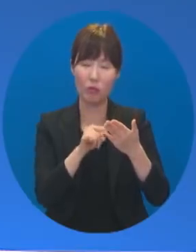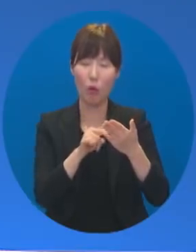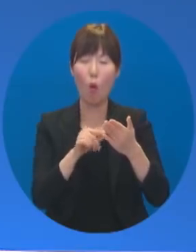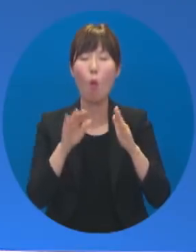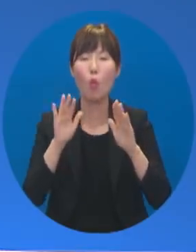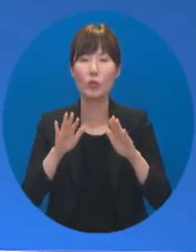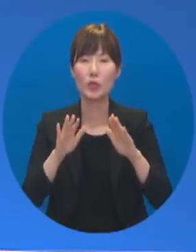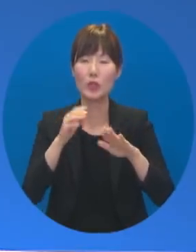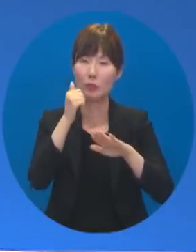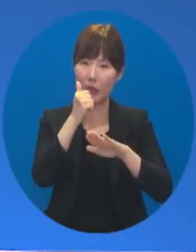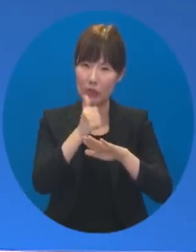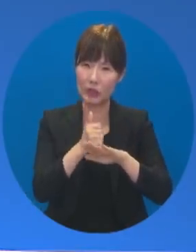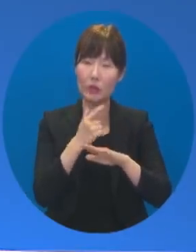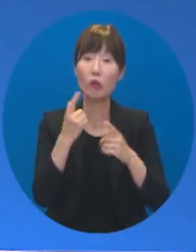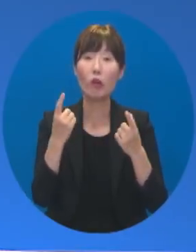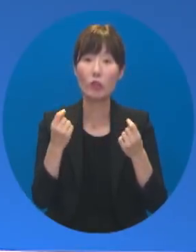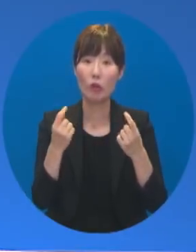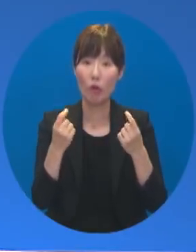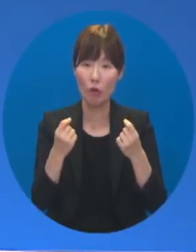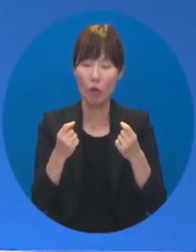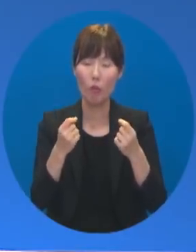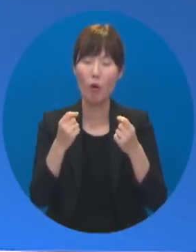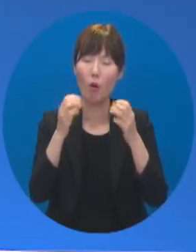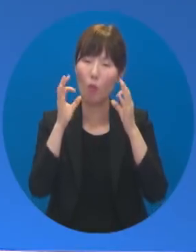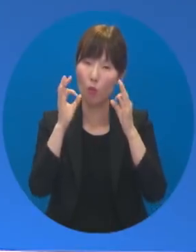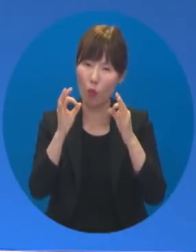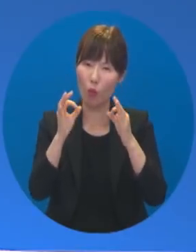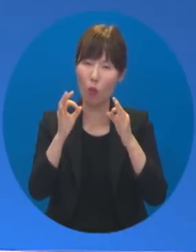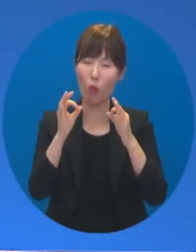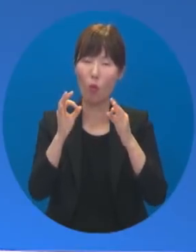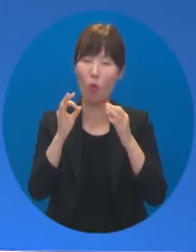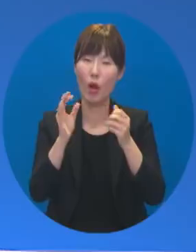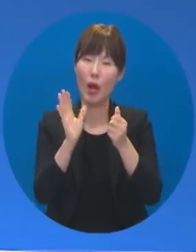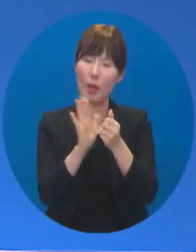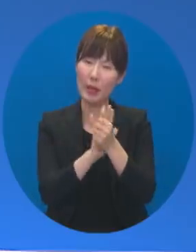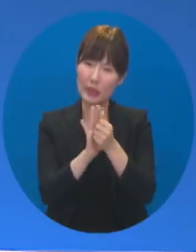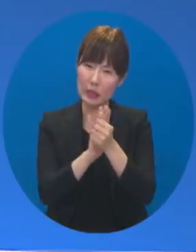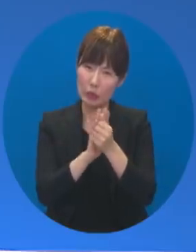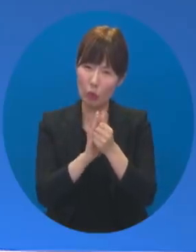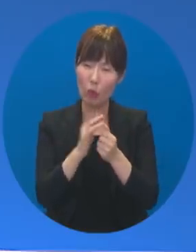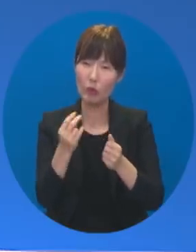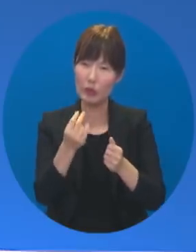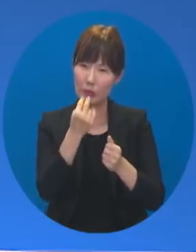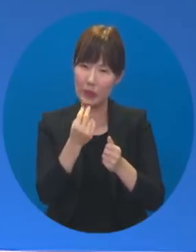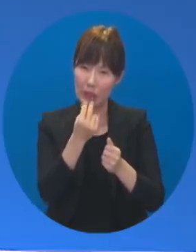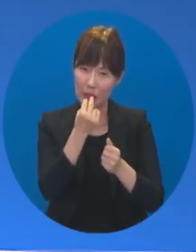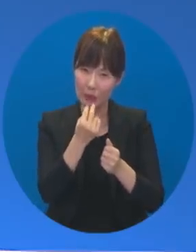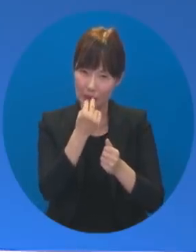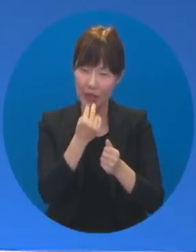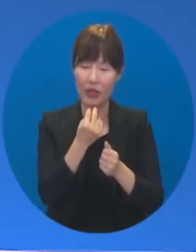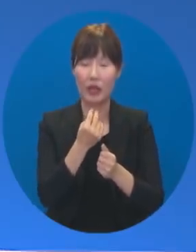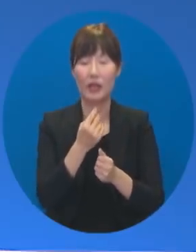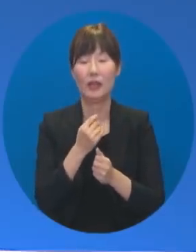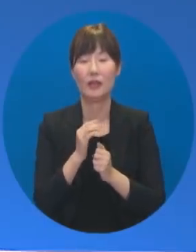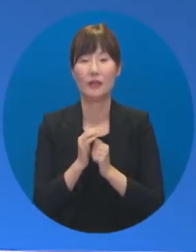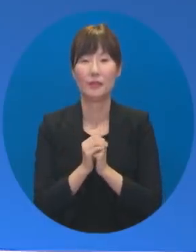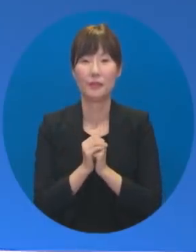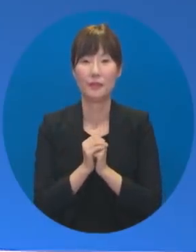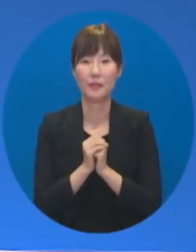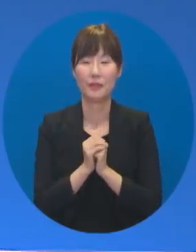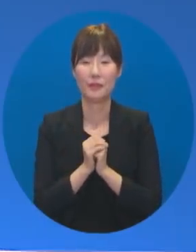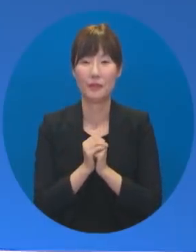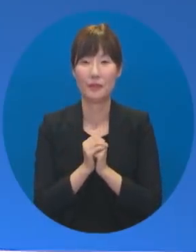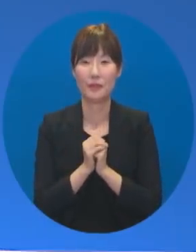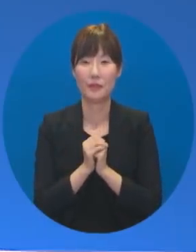보고 듣고 만지고 냄새 맡아라. 저는 참 그게 그분의